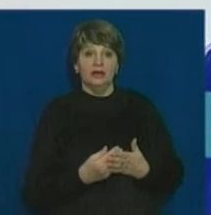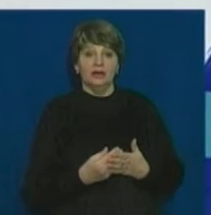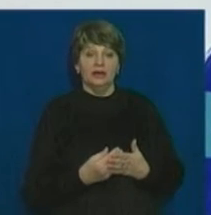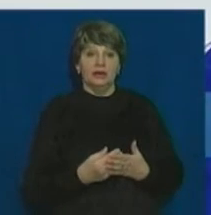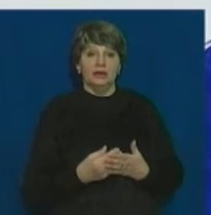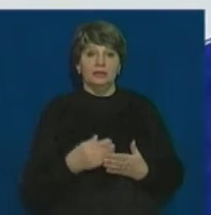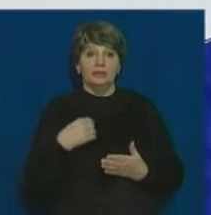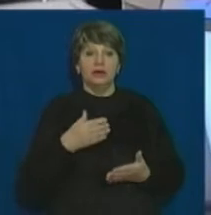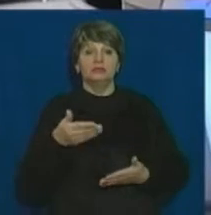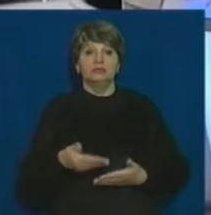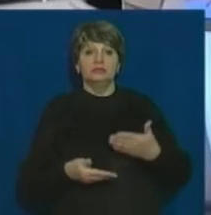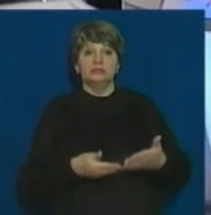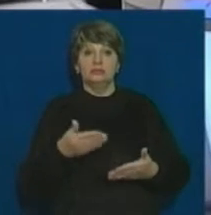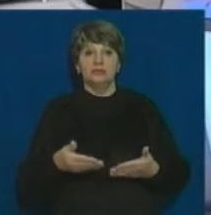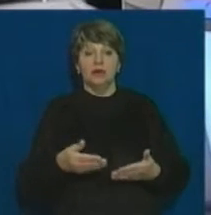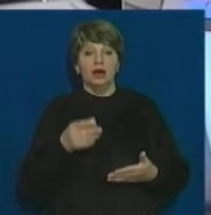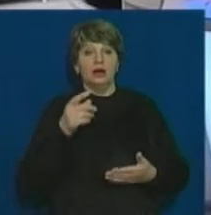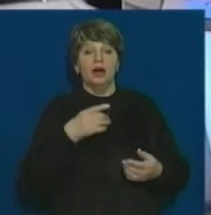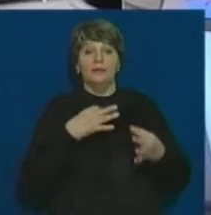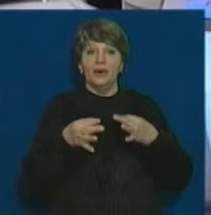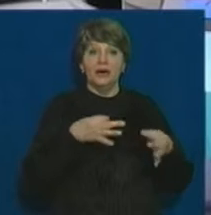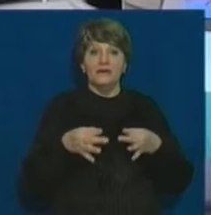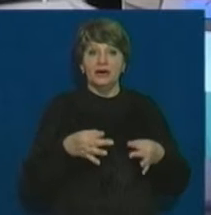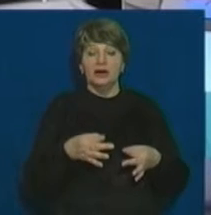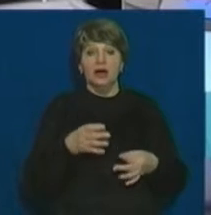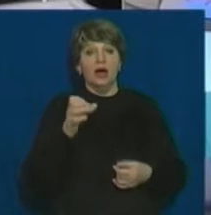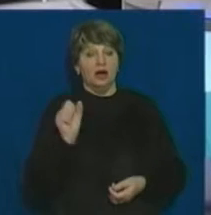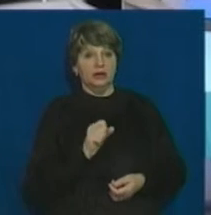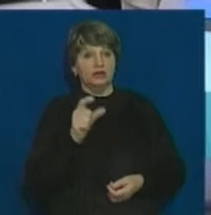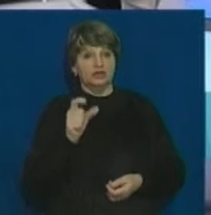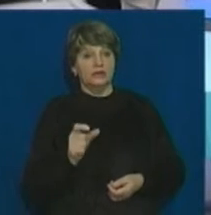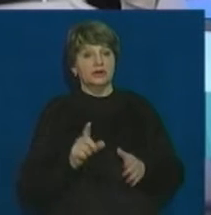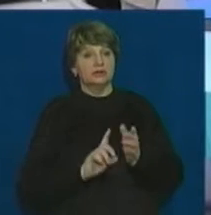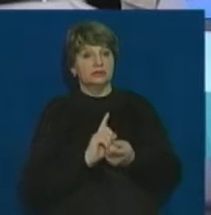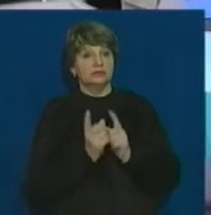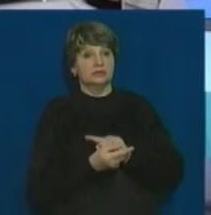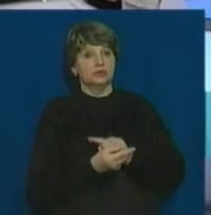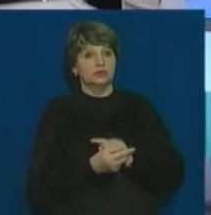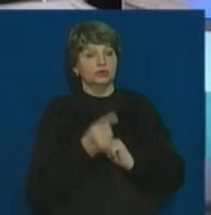пройшли, і ця людина думає по-іншому, хоча ви мешкаєте в одному районі. Тобто тут якраз